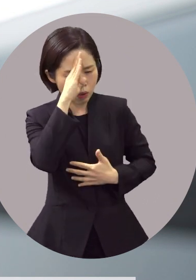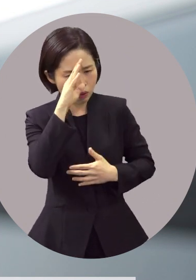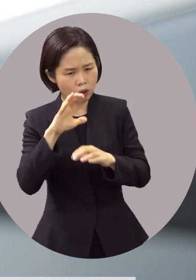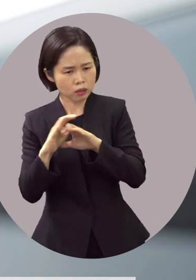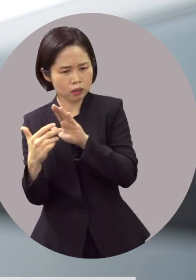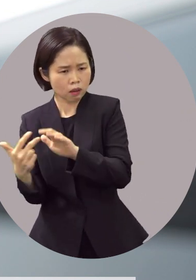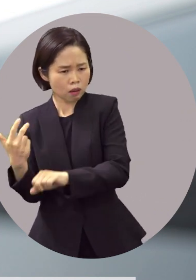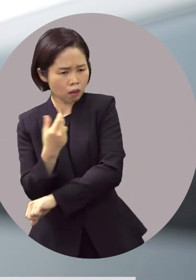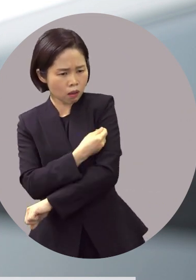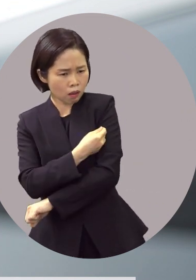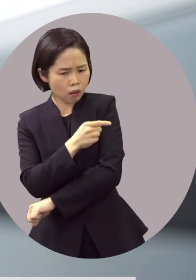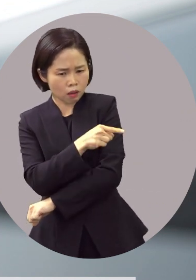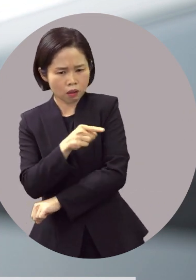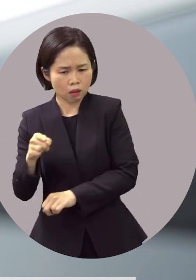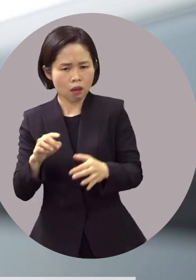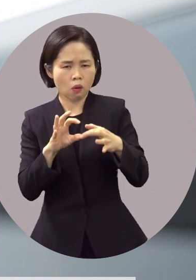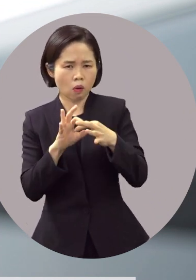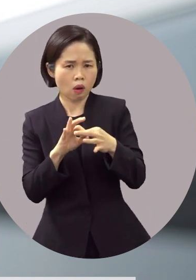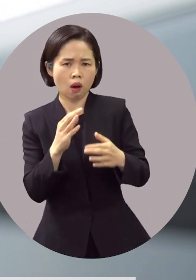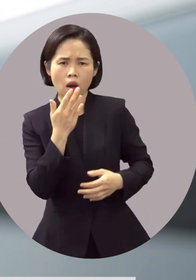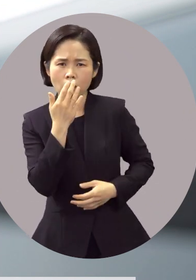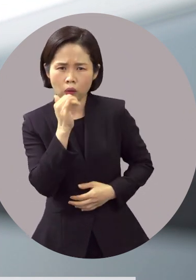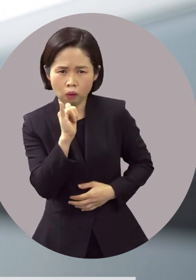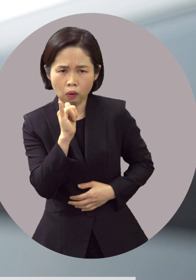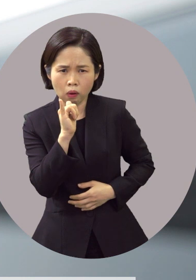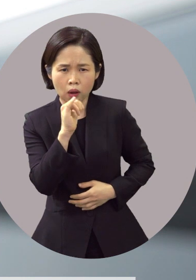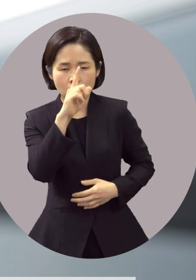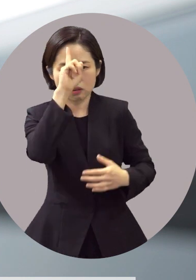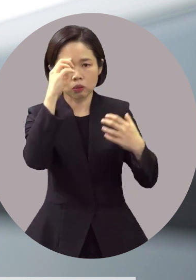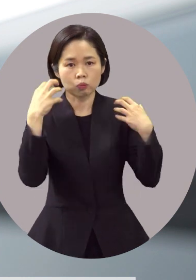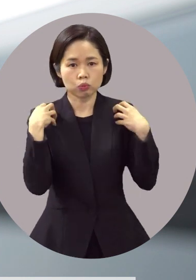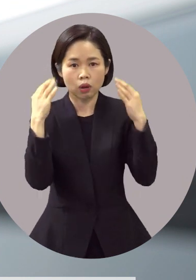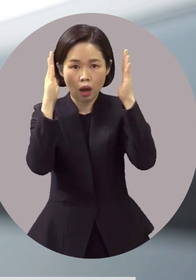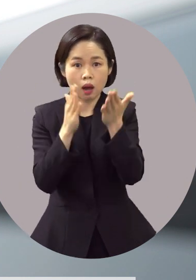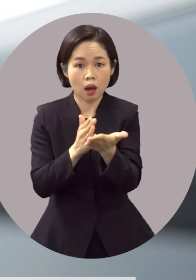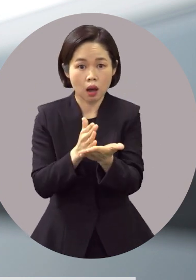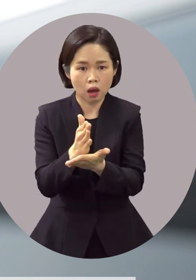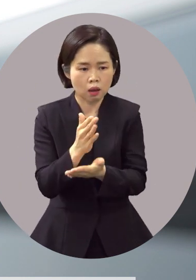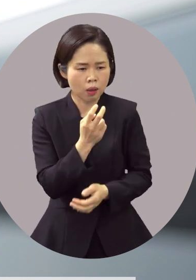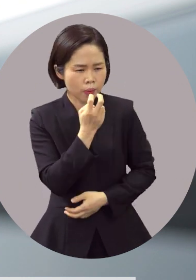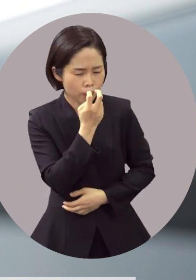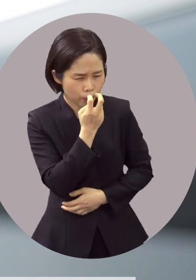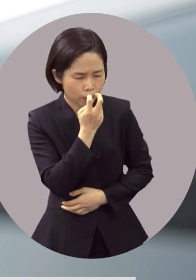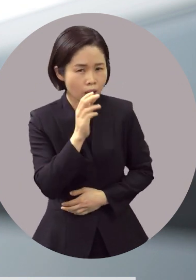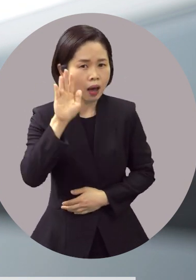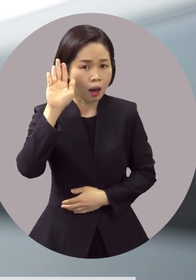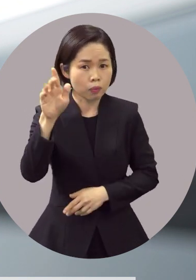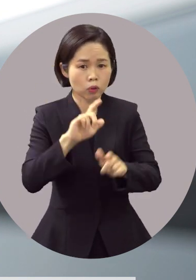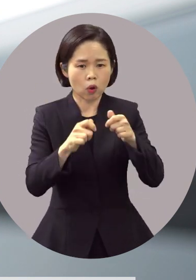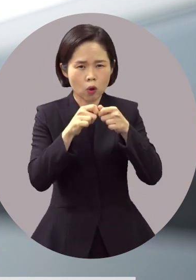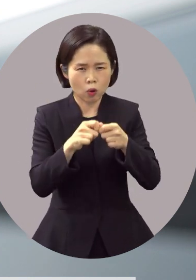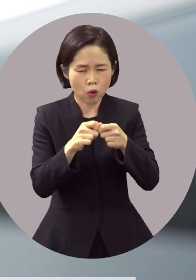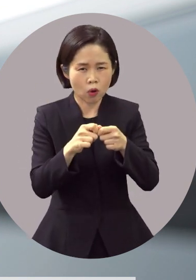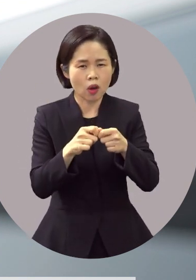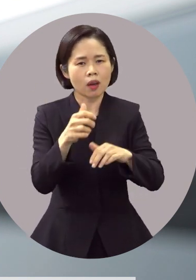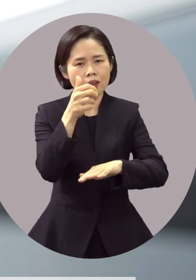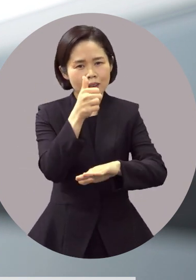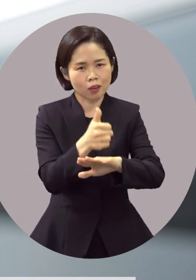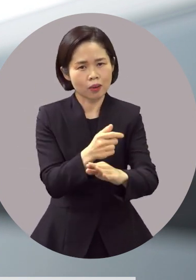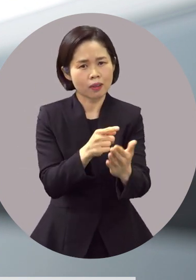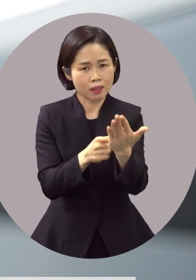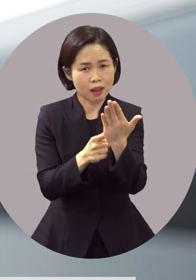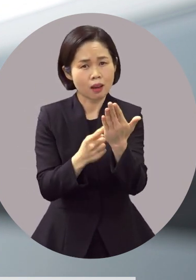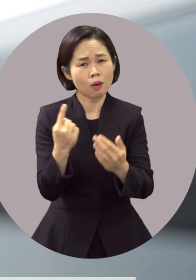코로나 백신과 연관될 수도 있으므로 정부와 학계에서 주의 깊게 관찰 중이고 추후 좀 더 상세한